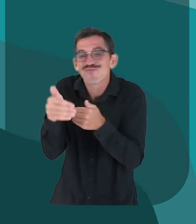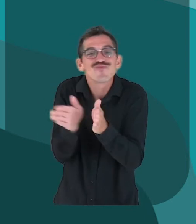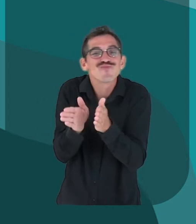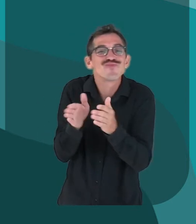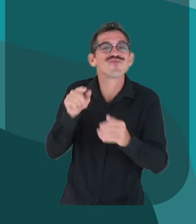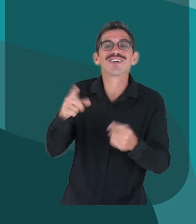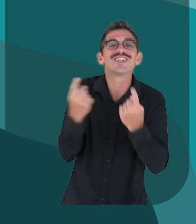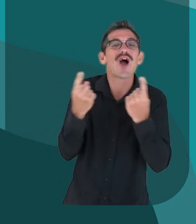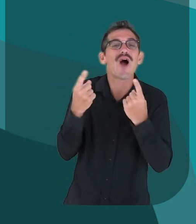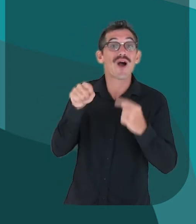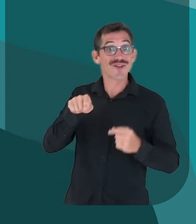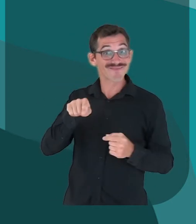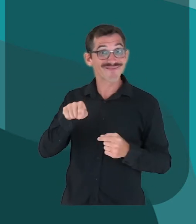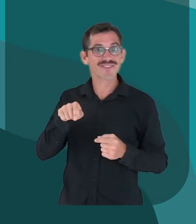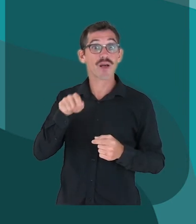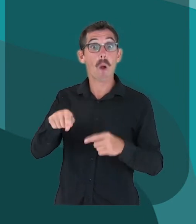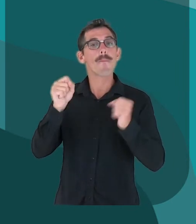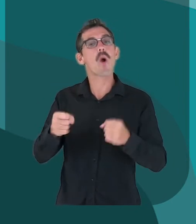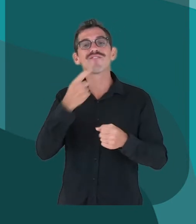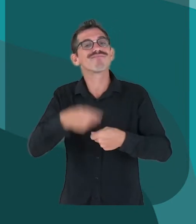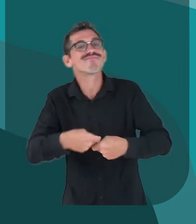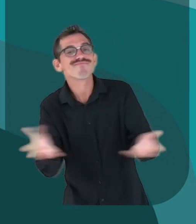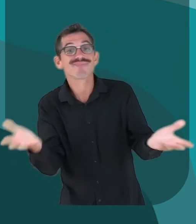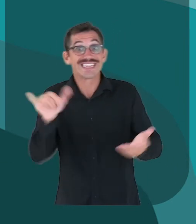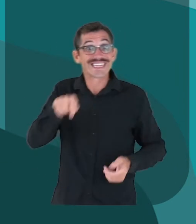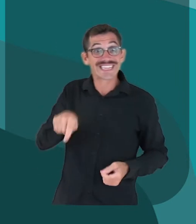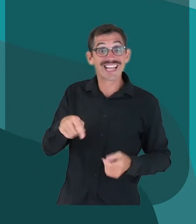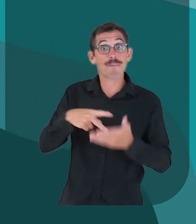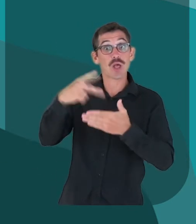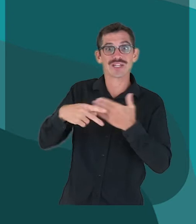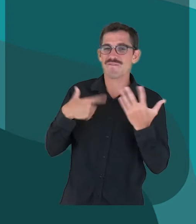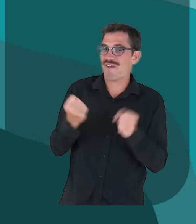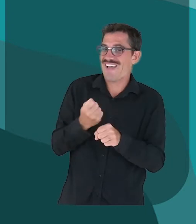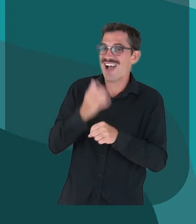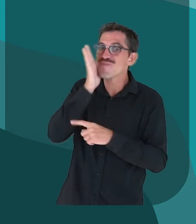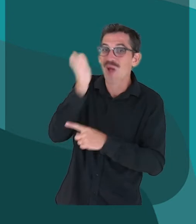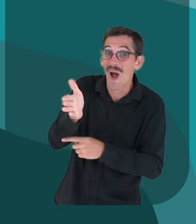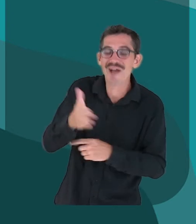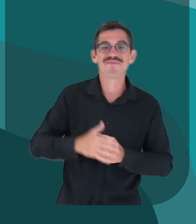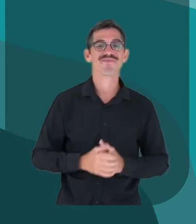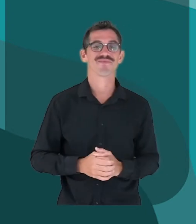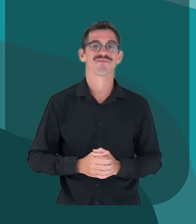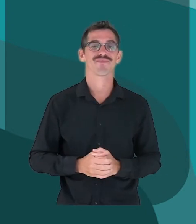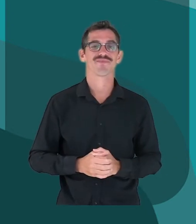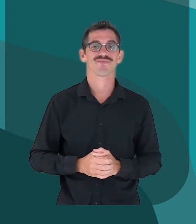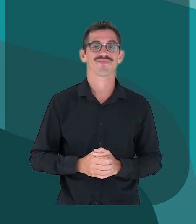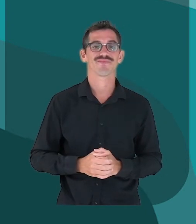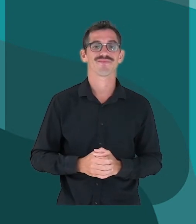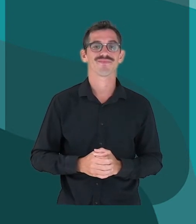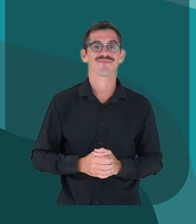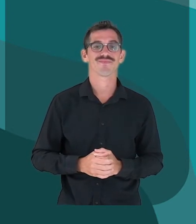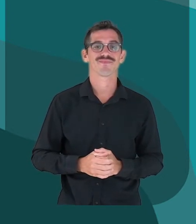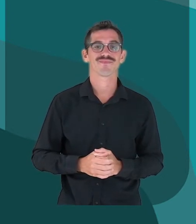un petit bouquin que je pourrais distribuer ici et là. Ça, c'est une des choses que